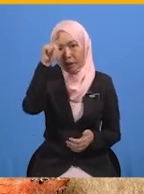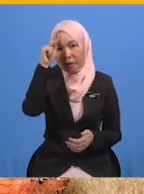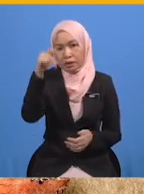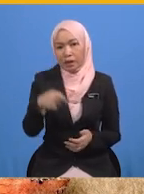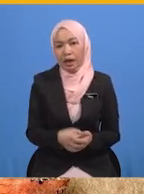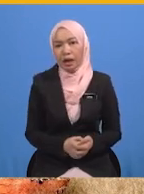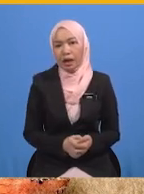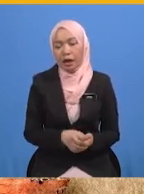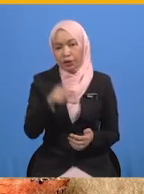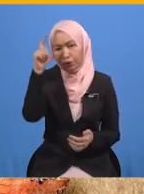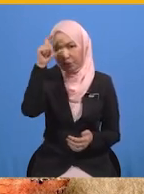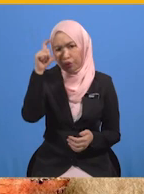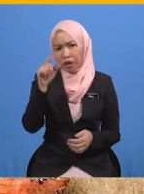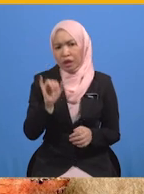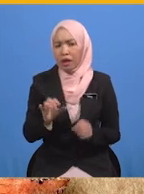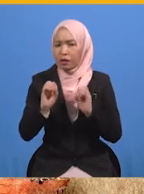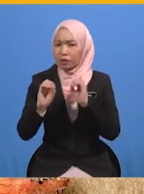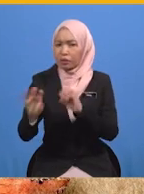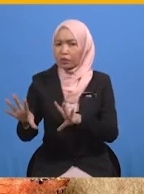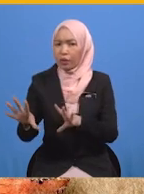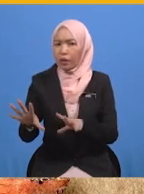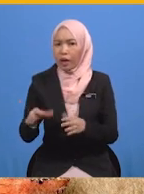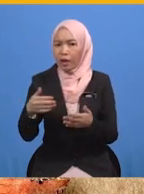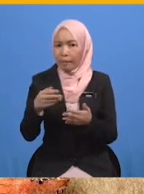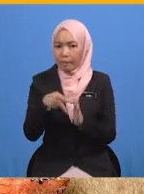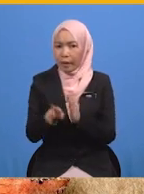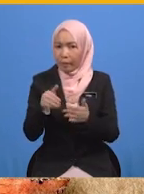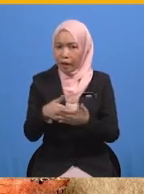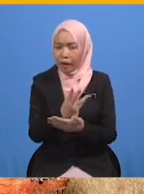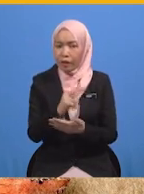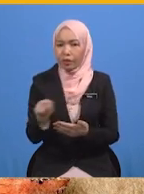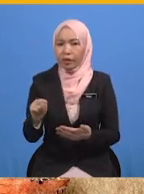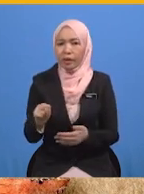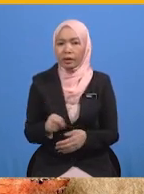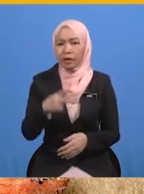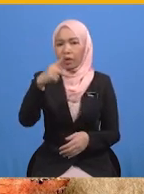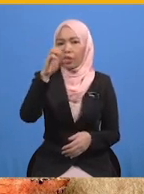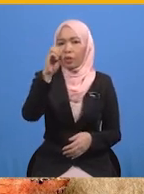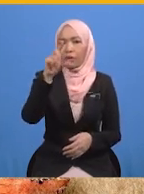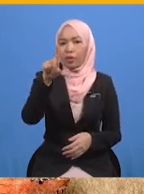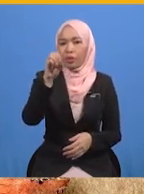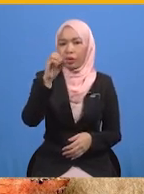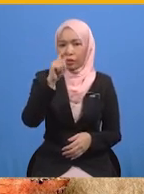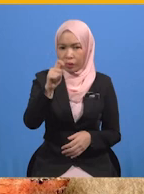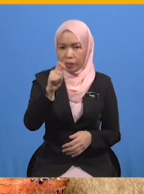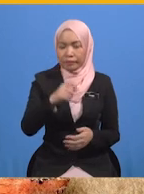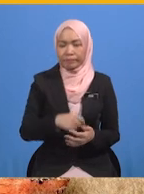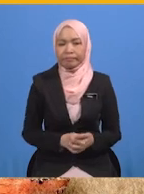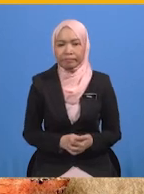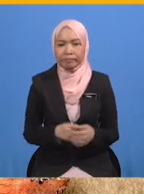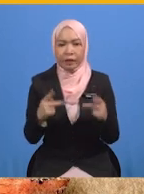modernisme sebagai manusia yang kolot dan mundur. Kuasa-kuasa Barat ini menguatkan